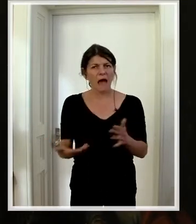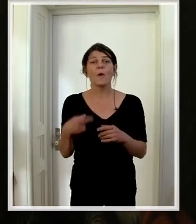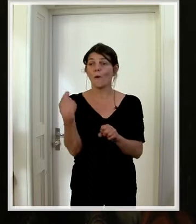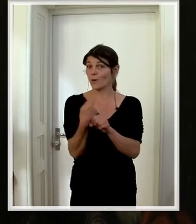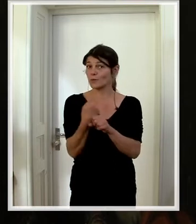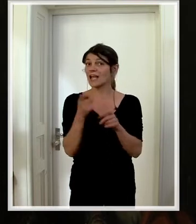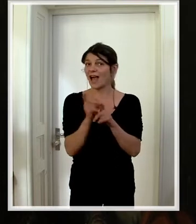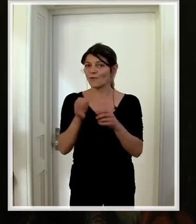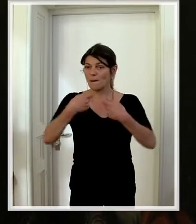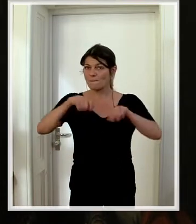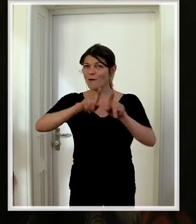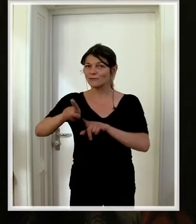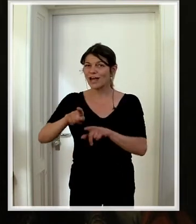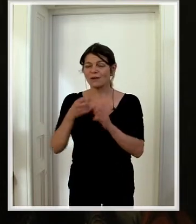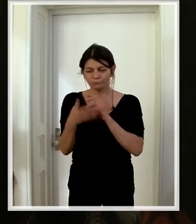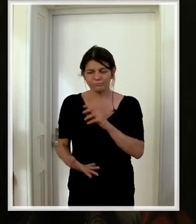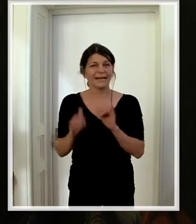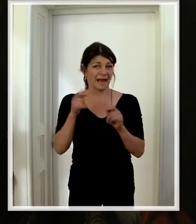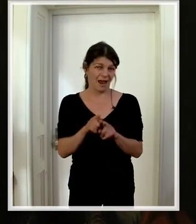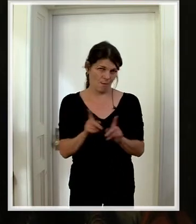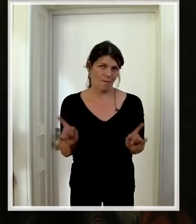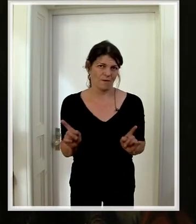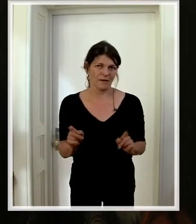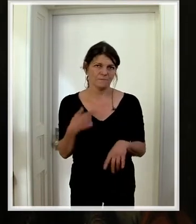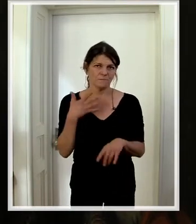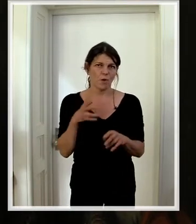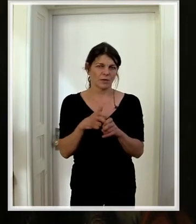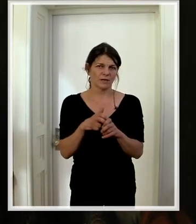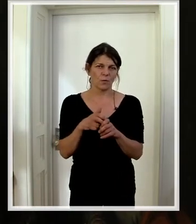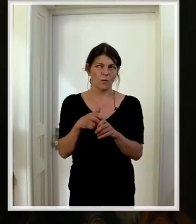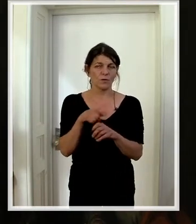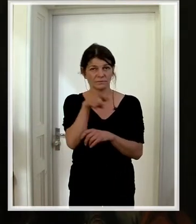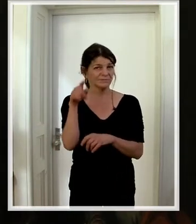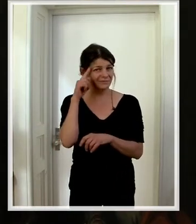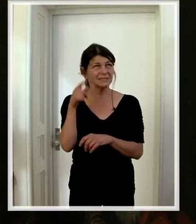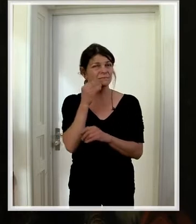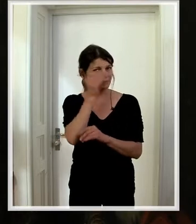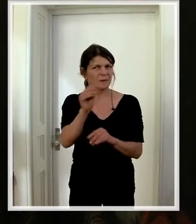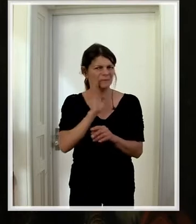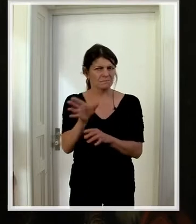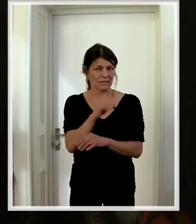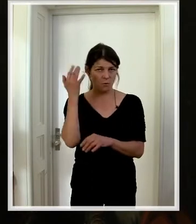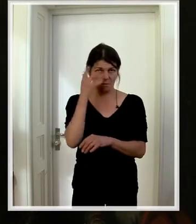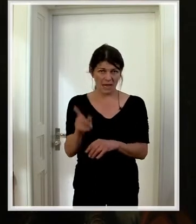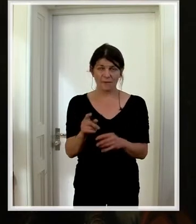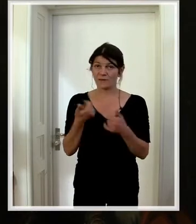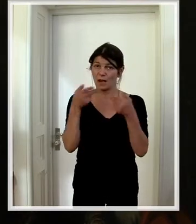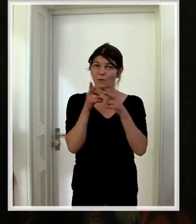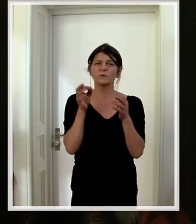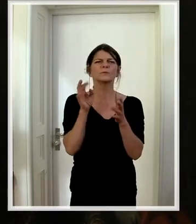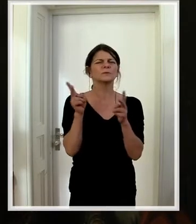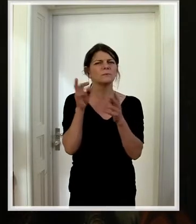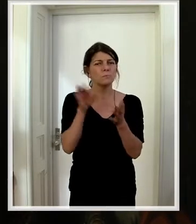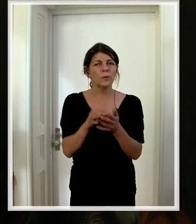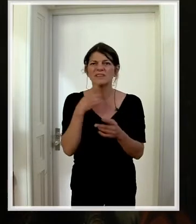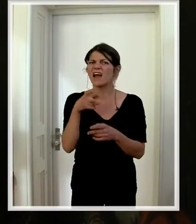Kosten bei der Baustelle, Einrichtung und so weiter. Also das möchte ich einfach auch noch zu bedenken geben. Und ich möchte noch ganz kurz einen Punkt aufnehmen zu dem Thema,